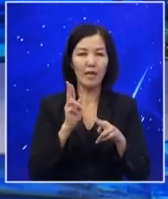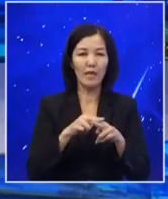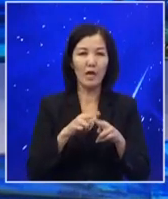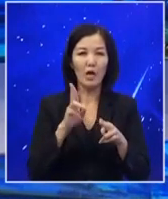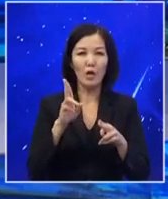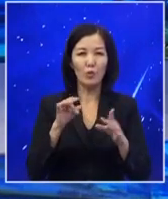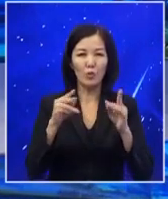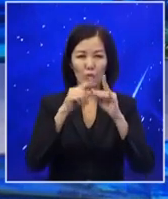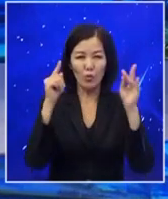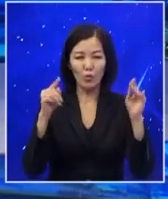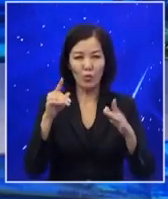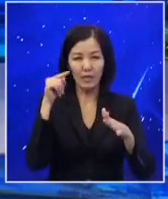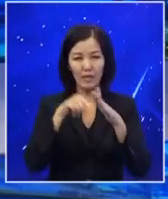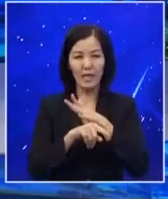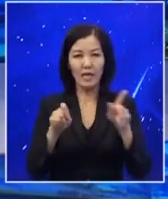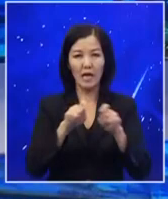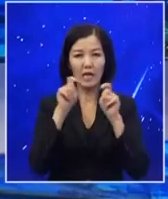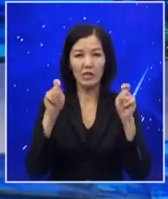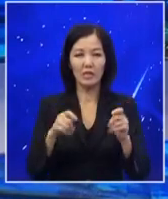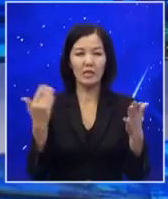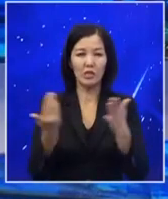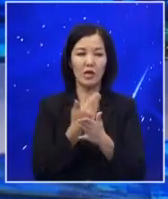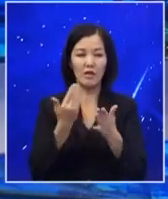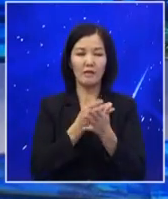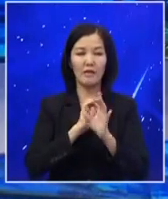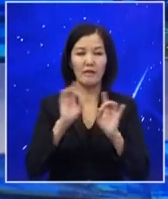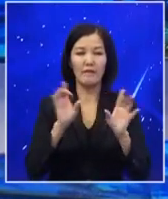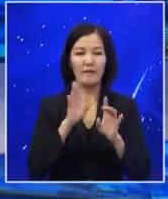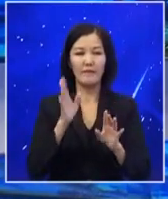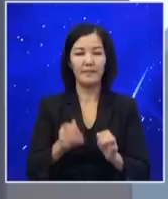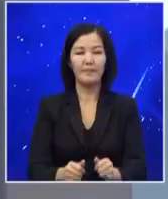туннель іске қосылды. Осы және өзге де әлем жаңалықтары келесі топтамада.